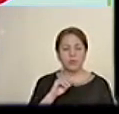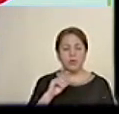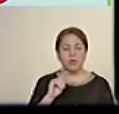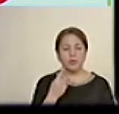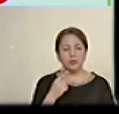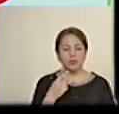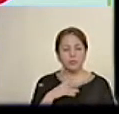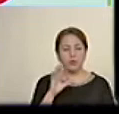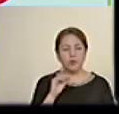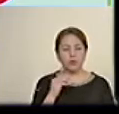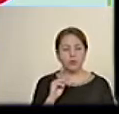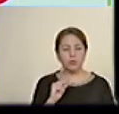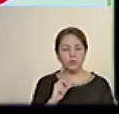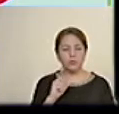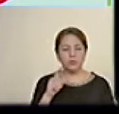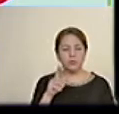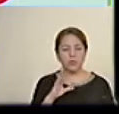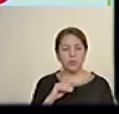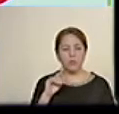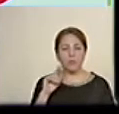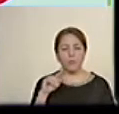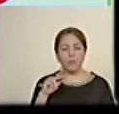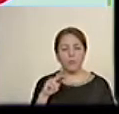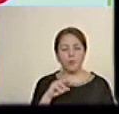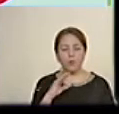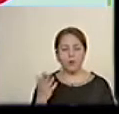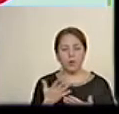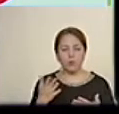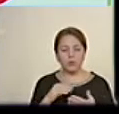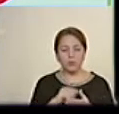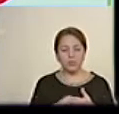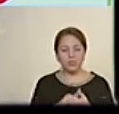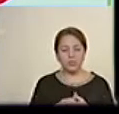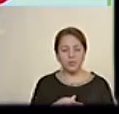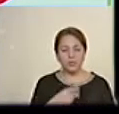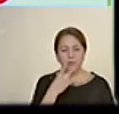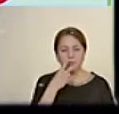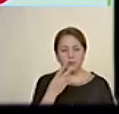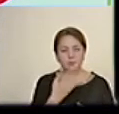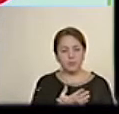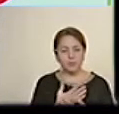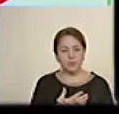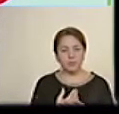чего?», «по какой причине?». Обратимся, ребята, к примерам.